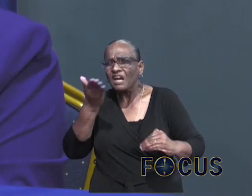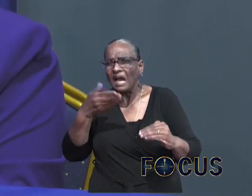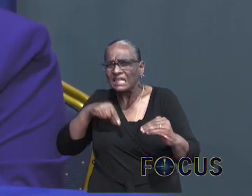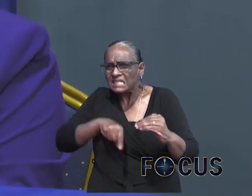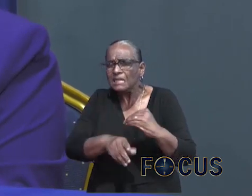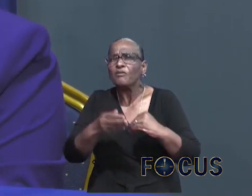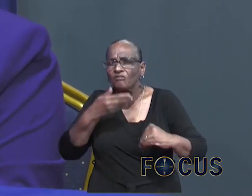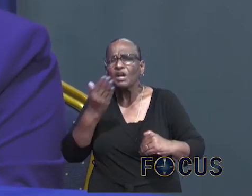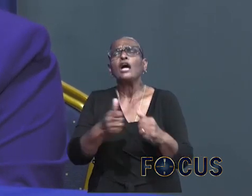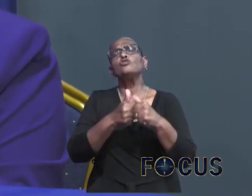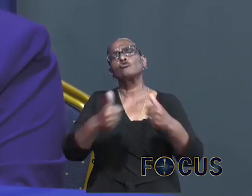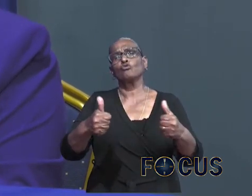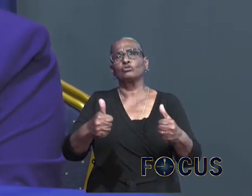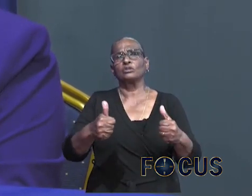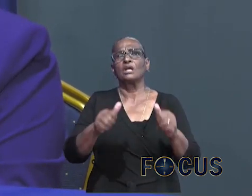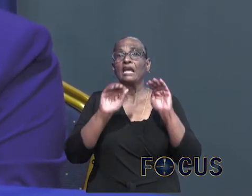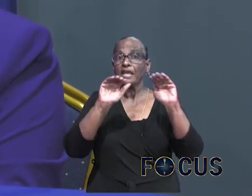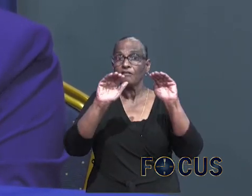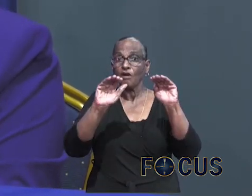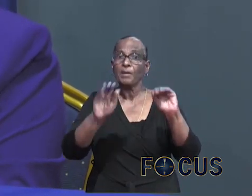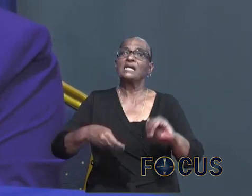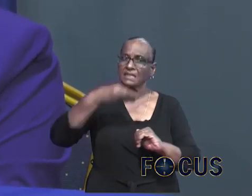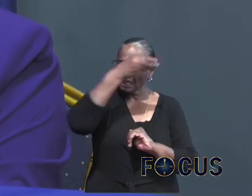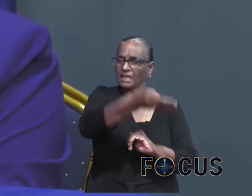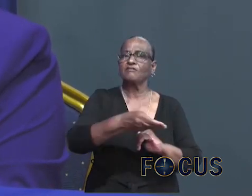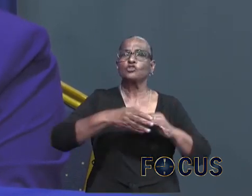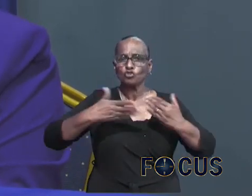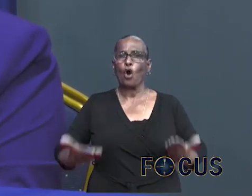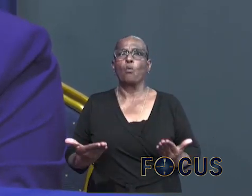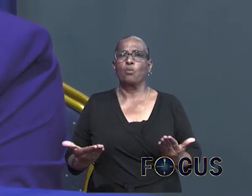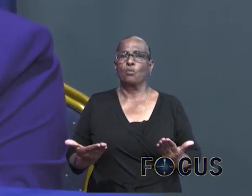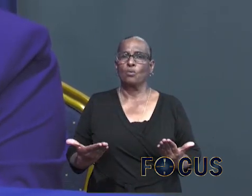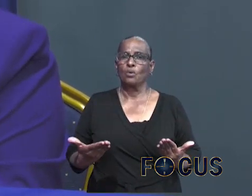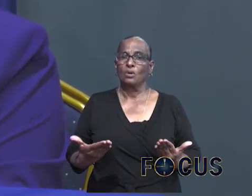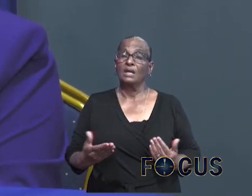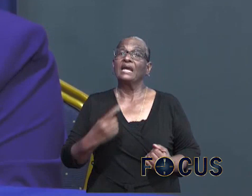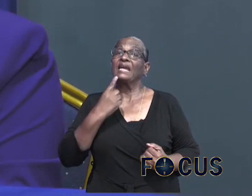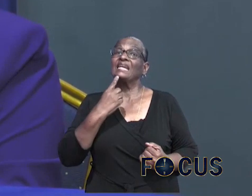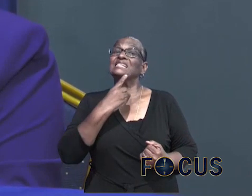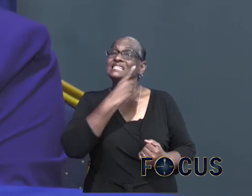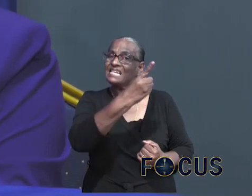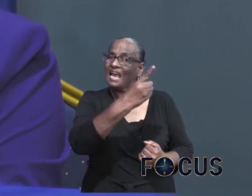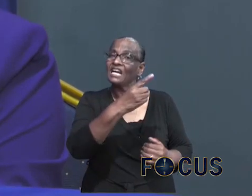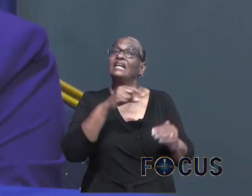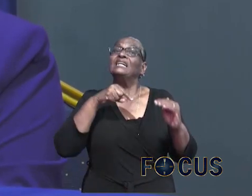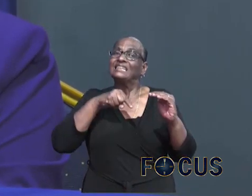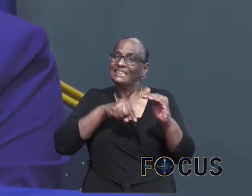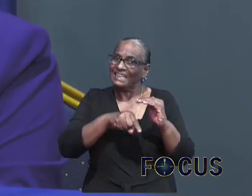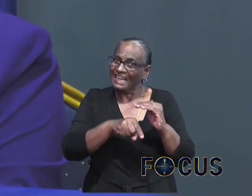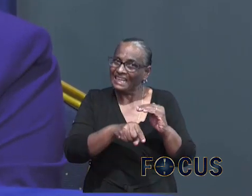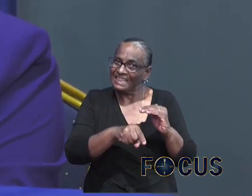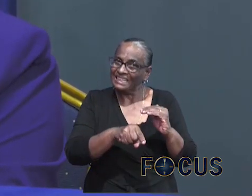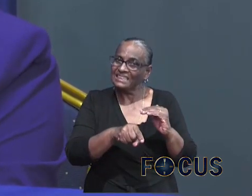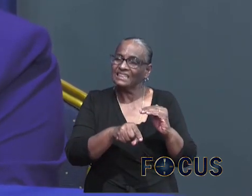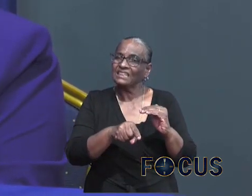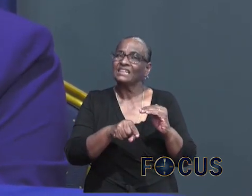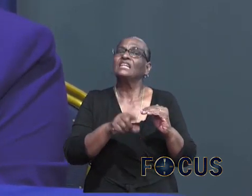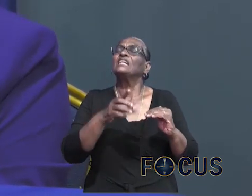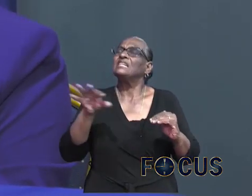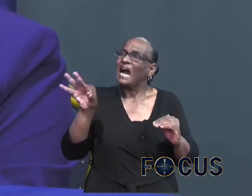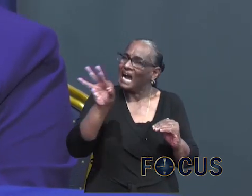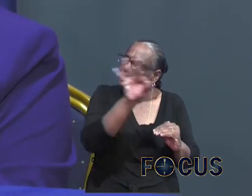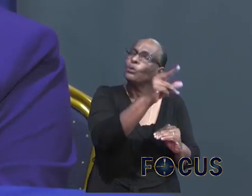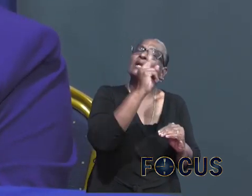doen om dus de informatie te krijgen. En ik geef u weer aan, zeer indringend, dat u de antwoorden gaat